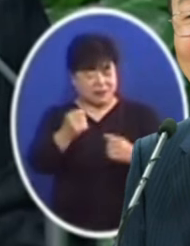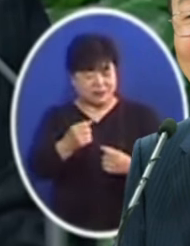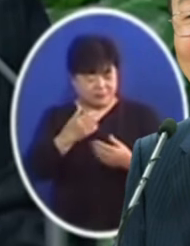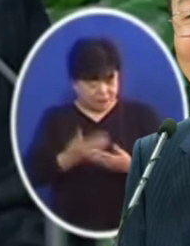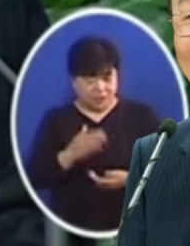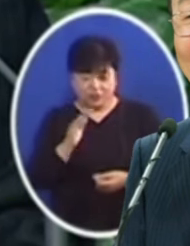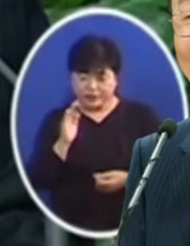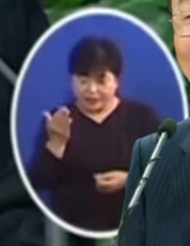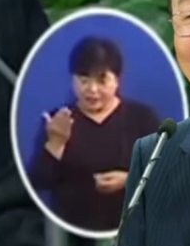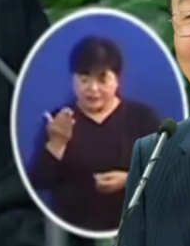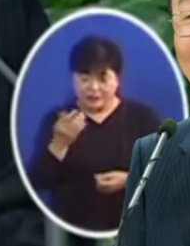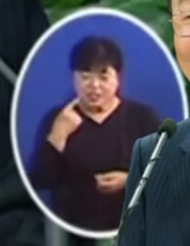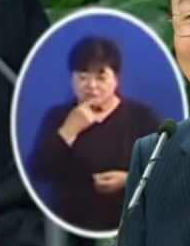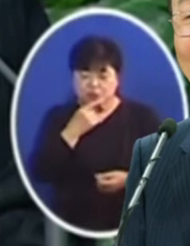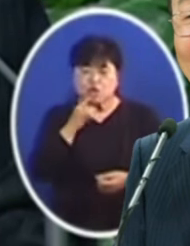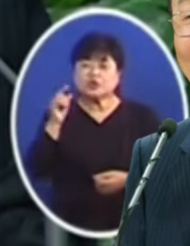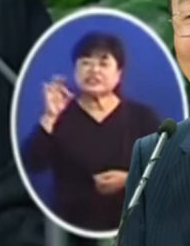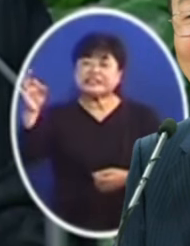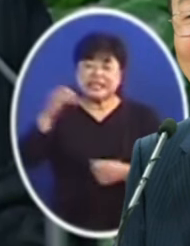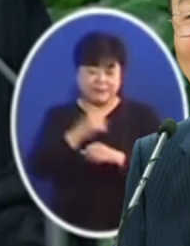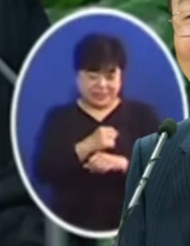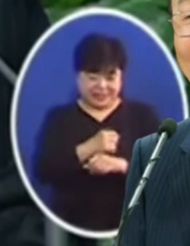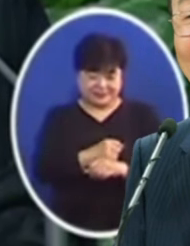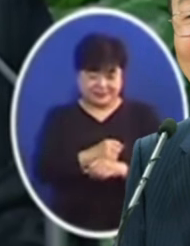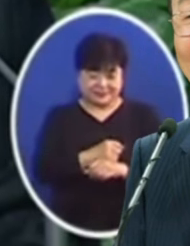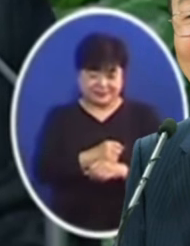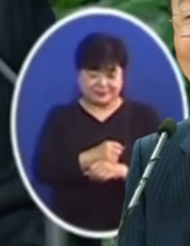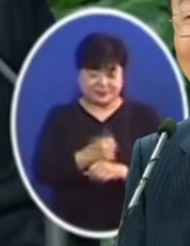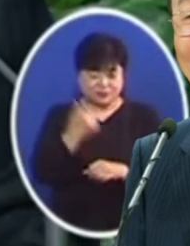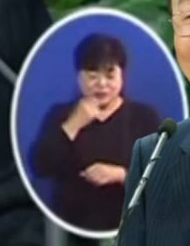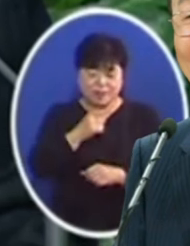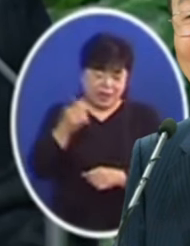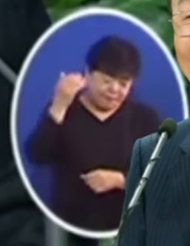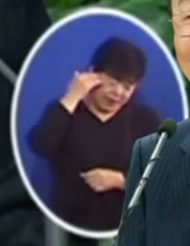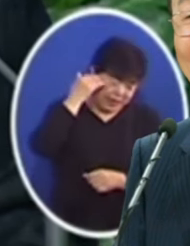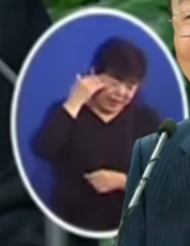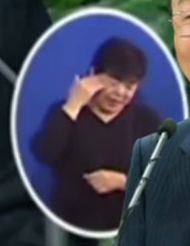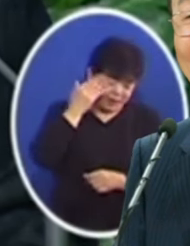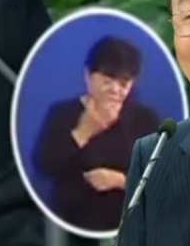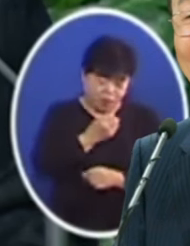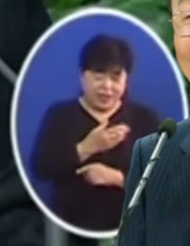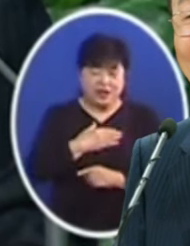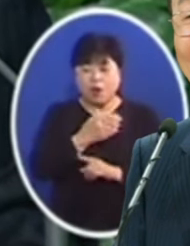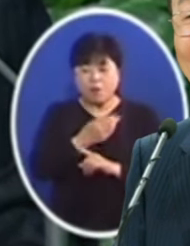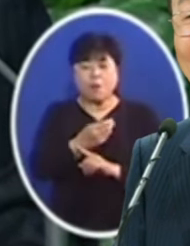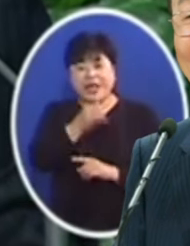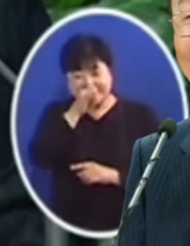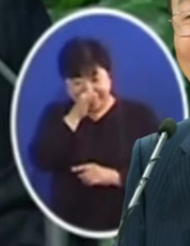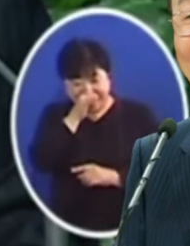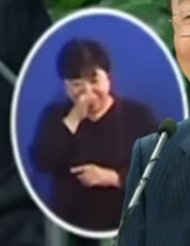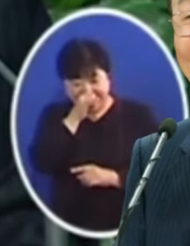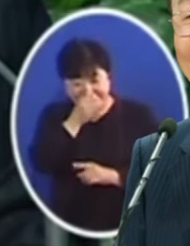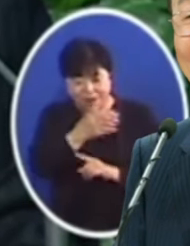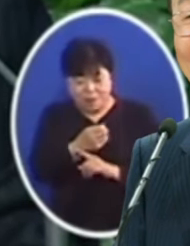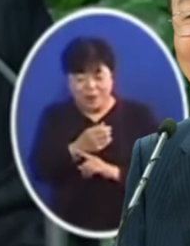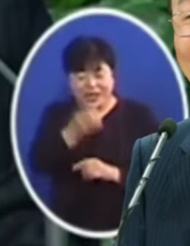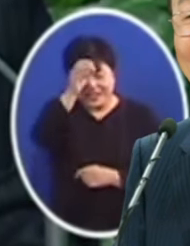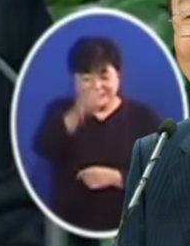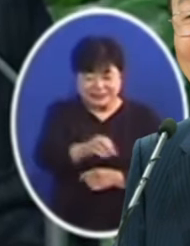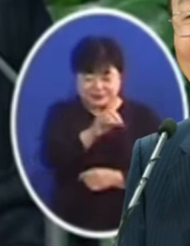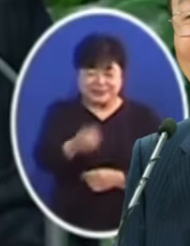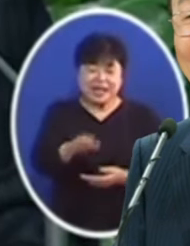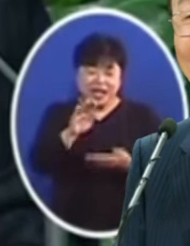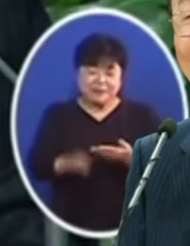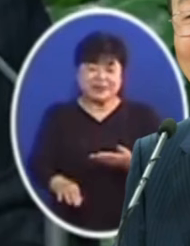입었다. 입술로 늘 시인합니다. 누가 뭐라고 말하든지 나는 보배를 가지고 있습니다. 그 보배가 바로 십자가